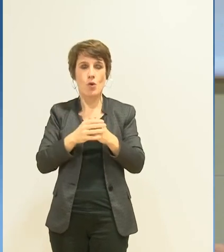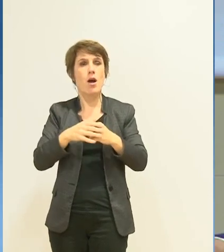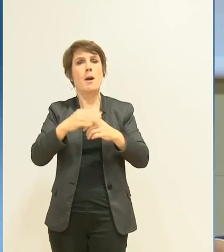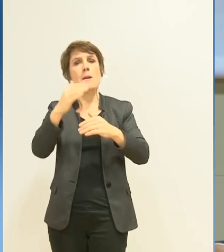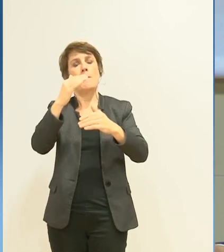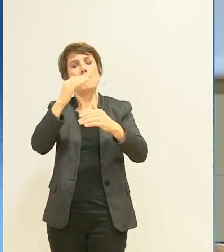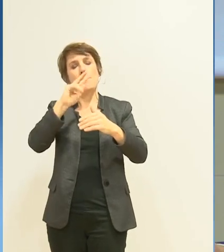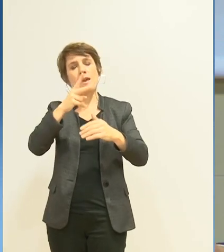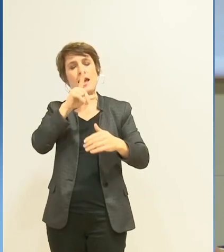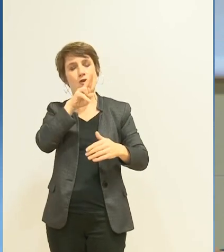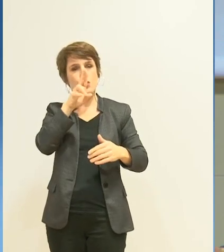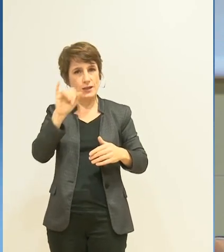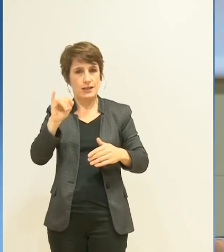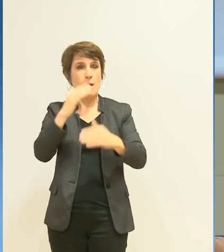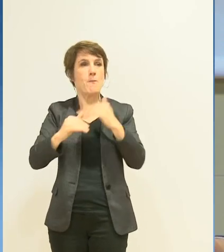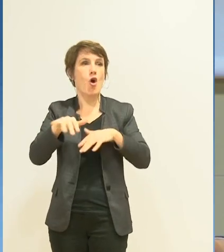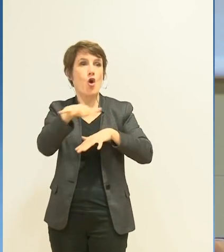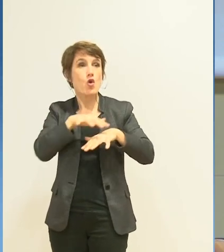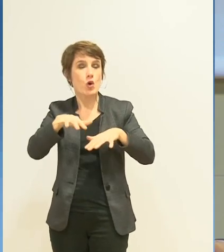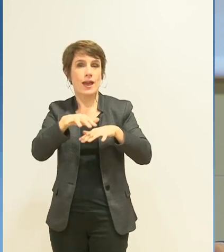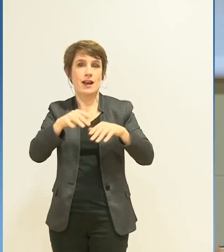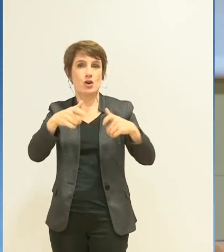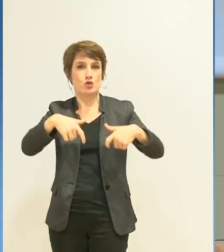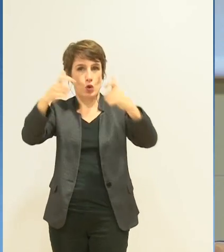monsieur fristot vous avez la parole